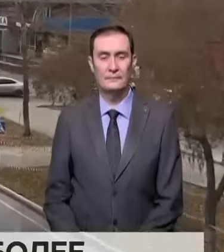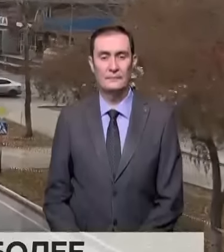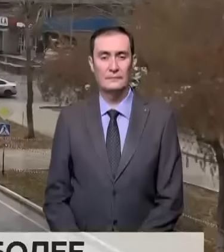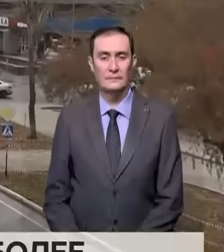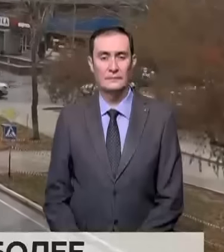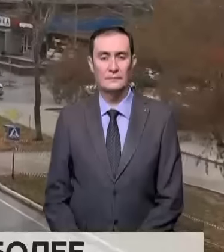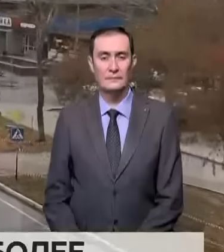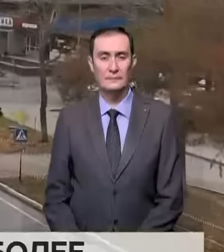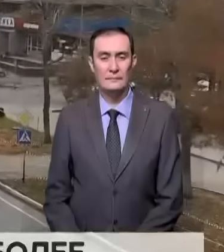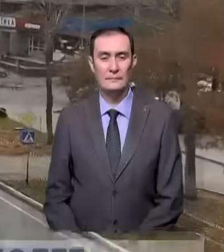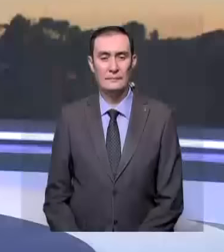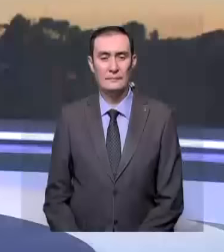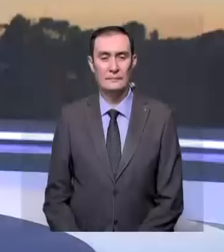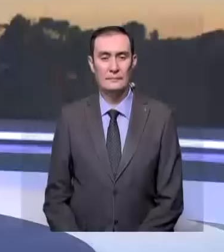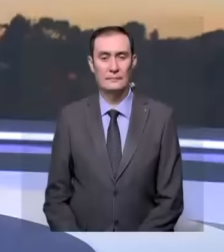Абай.